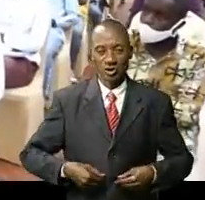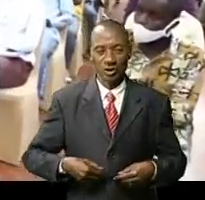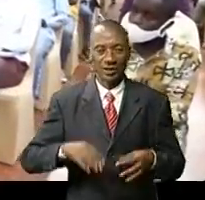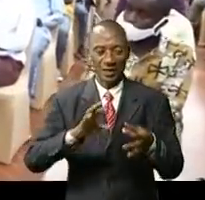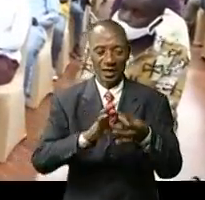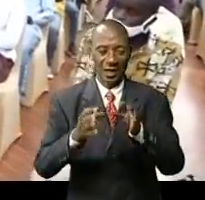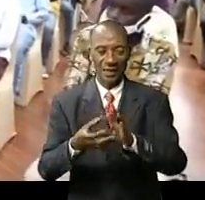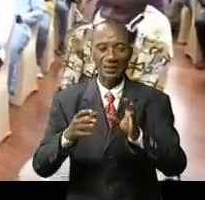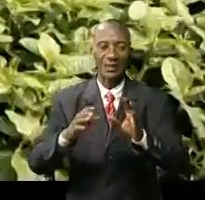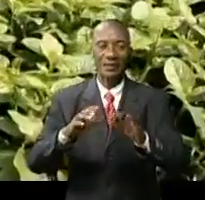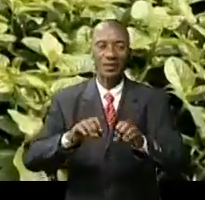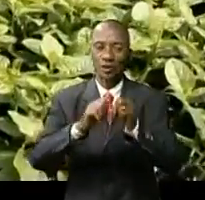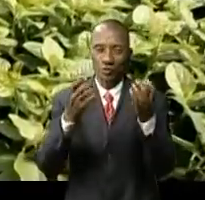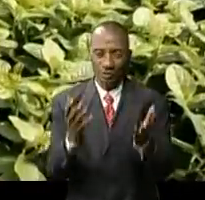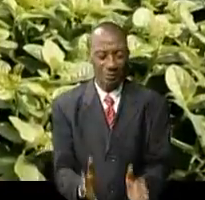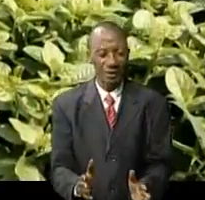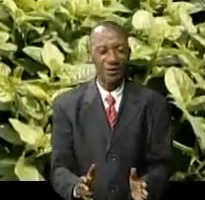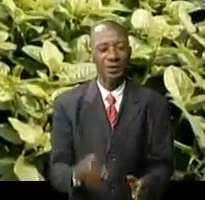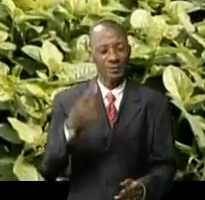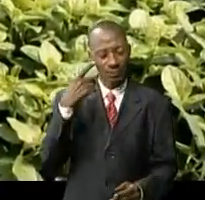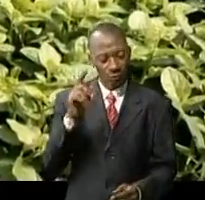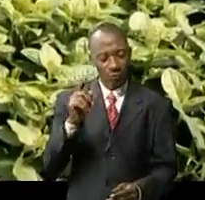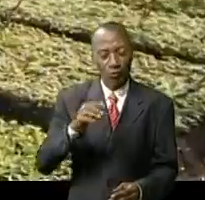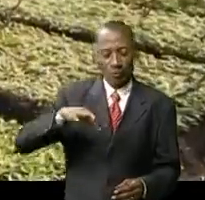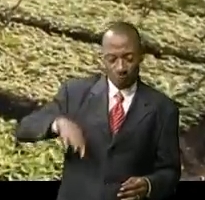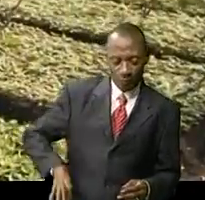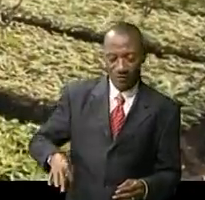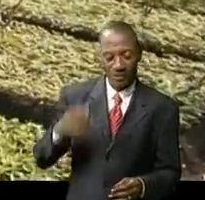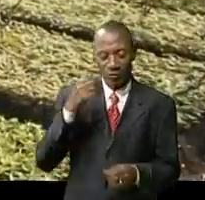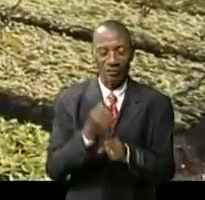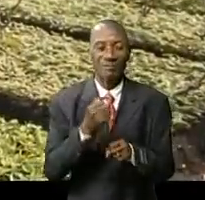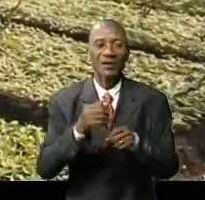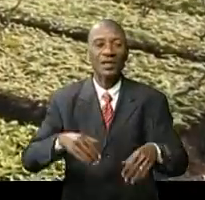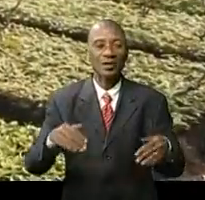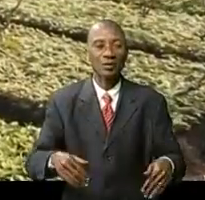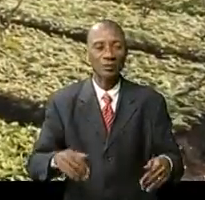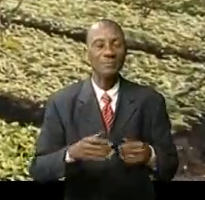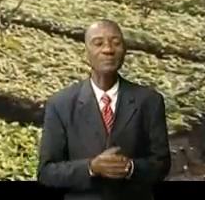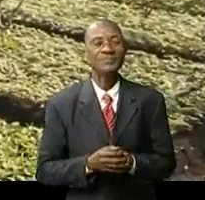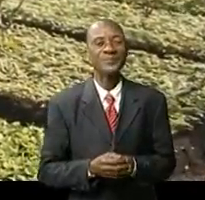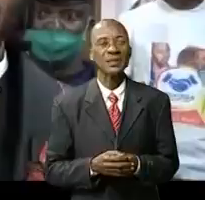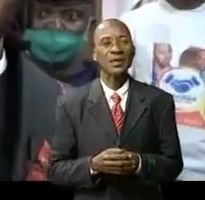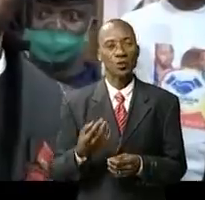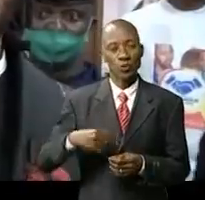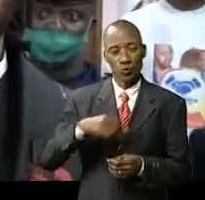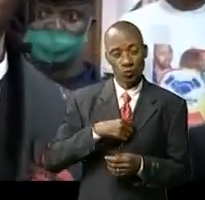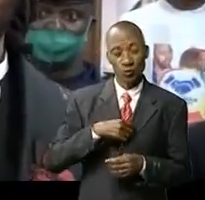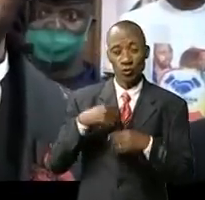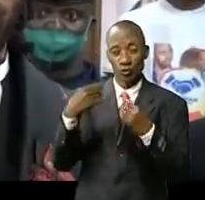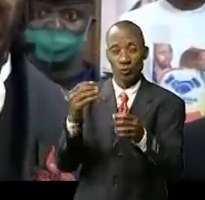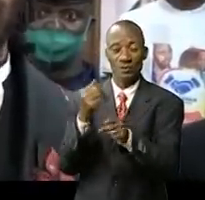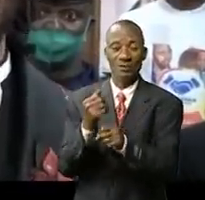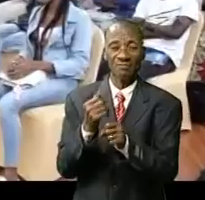entrepreneurs agricoles. L'agriculture permet aussi d'éradiquer la pauvreté, vous savez. En occupant nos populations, nous